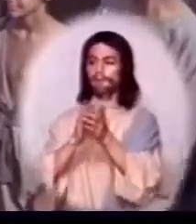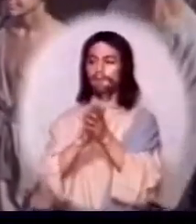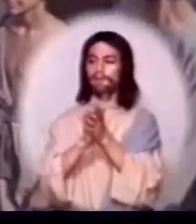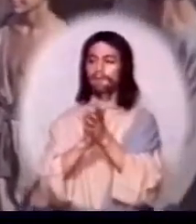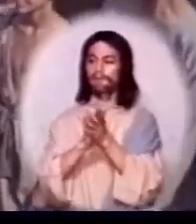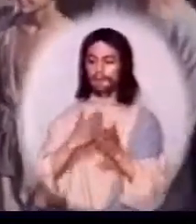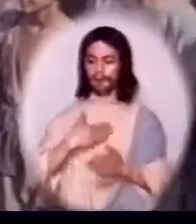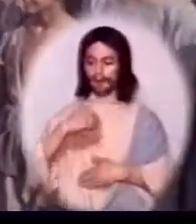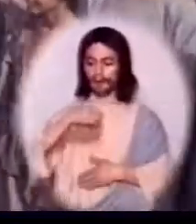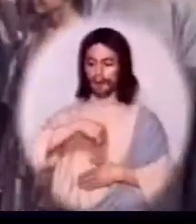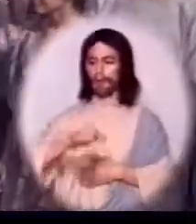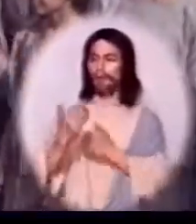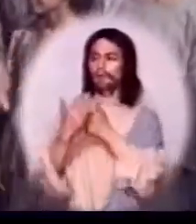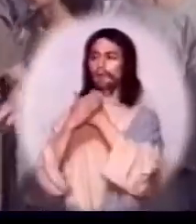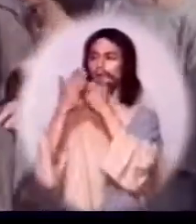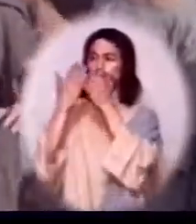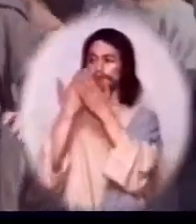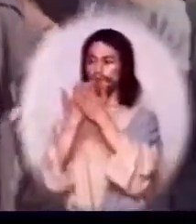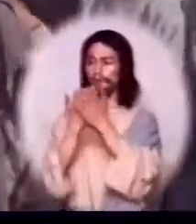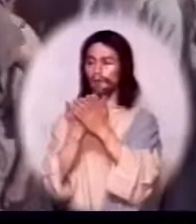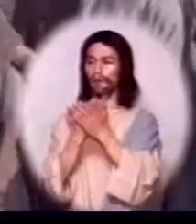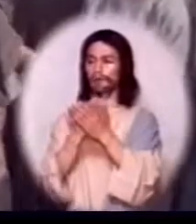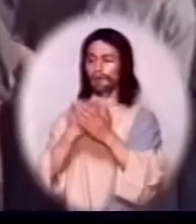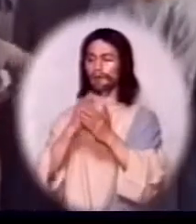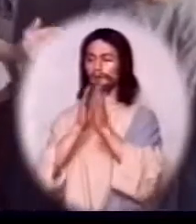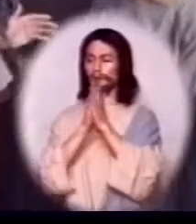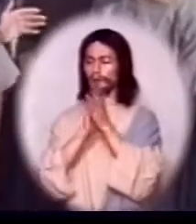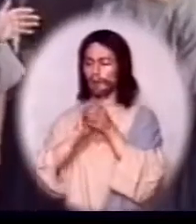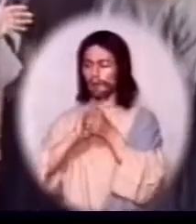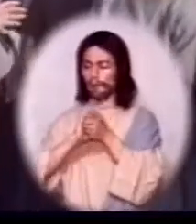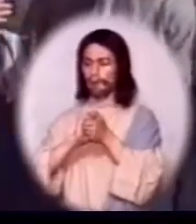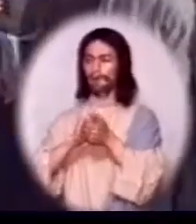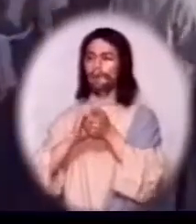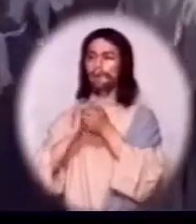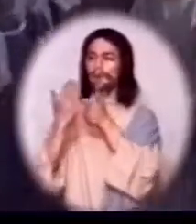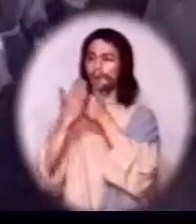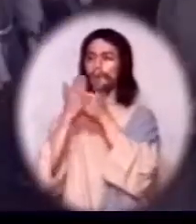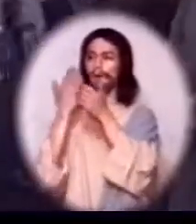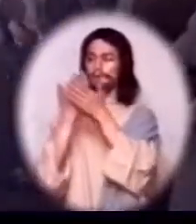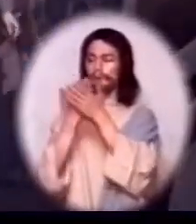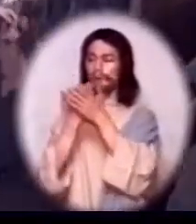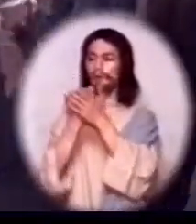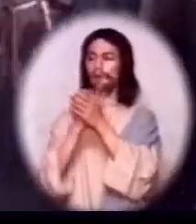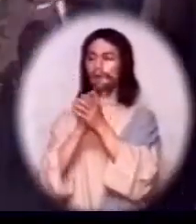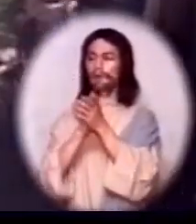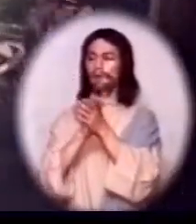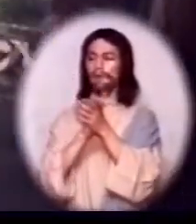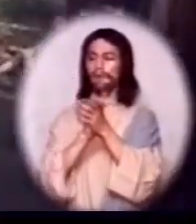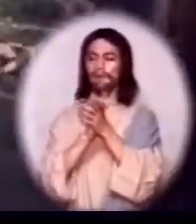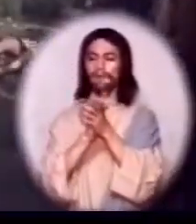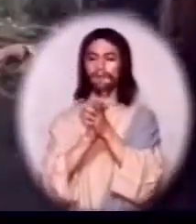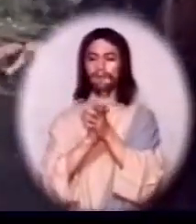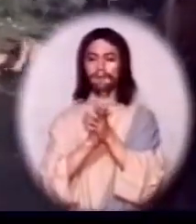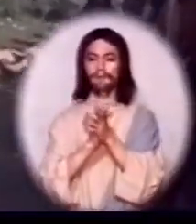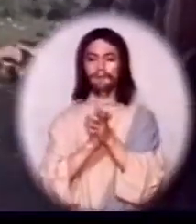선생님, 내 아들을 도와주소서. 제발, 제발 도와주소서.